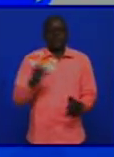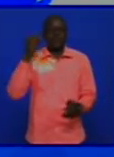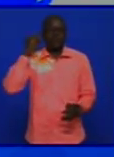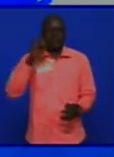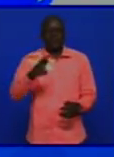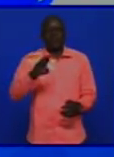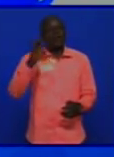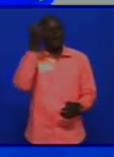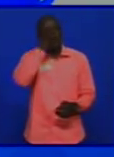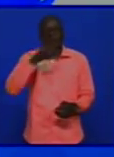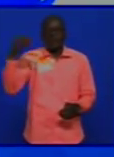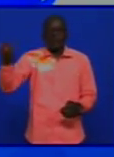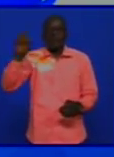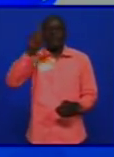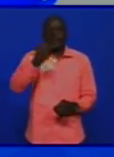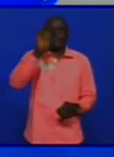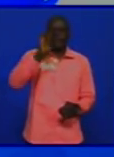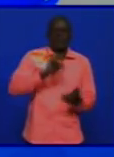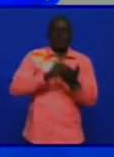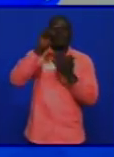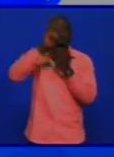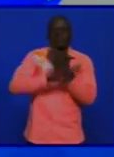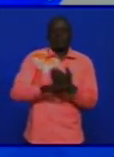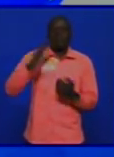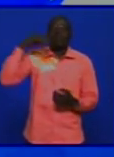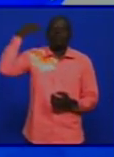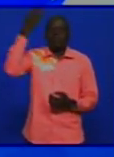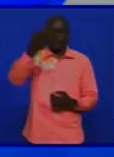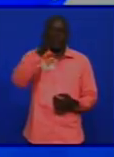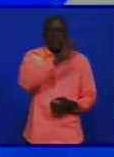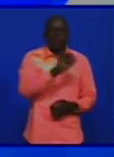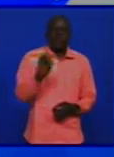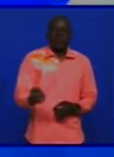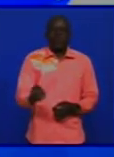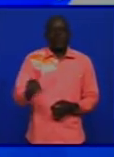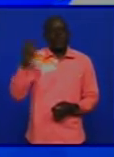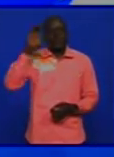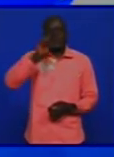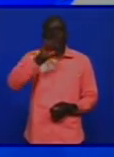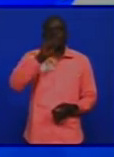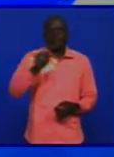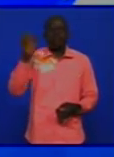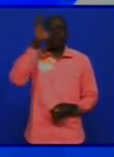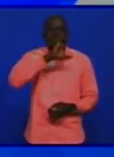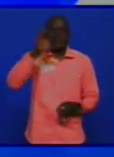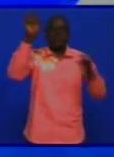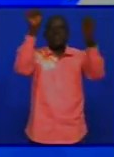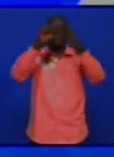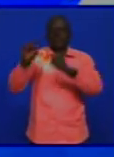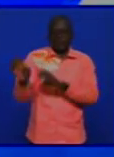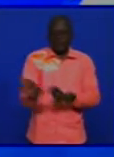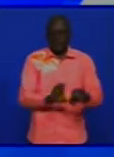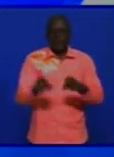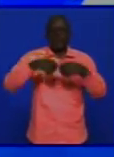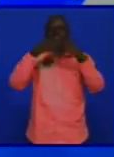du 27 au 29 septembre prochain à Ouagadougou. Une SAMAO à la recherche de stratégies pour faire du secteur